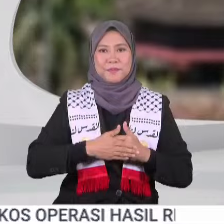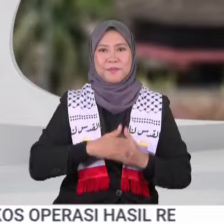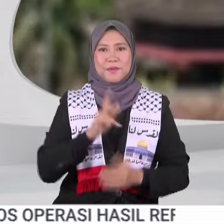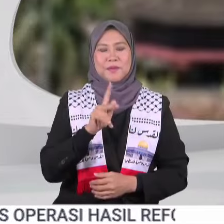kota media